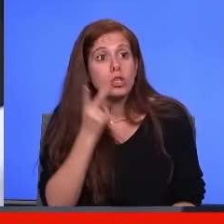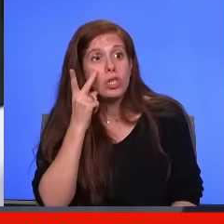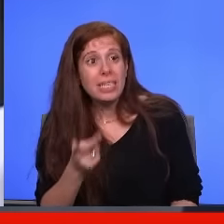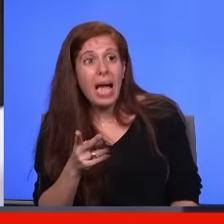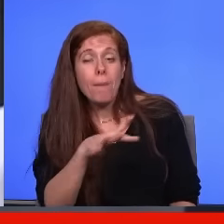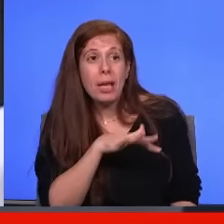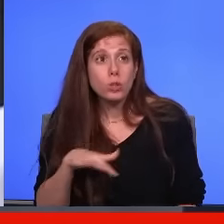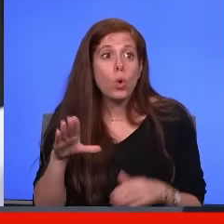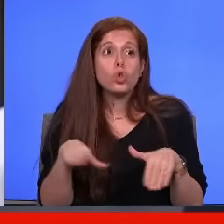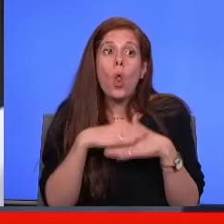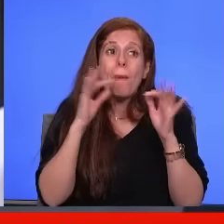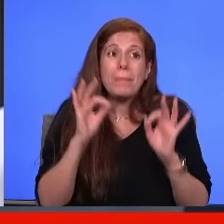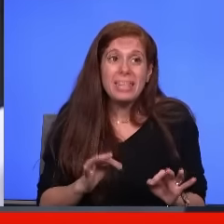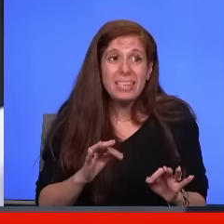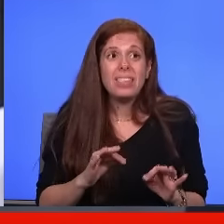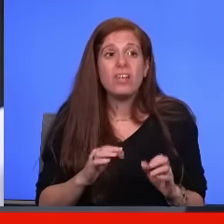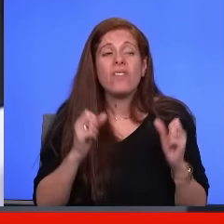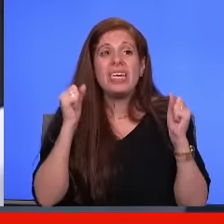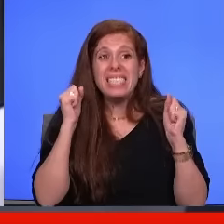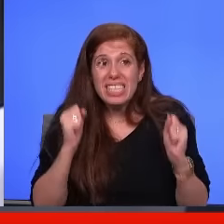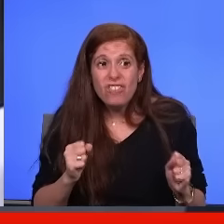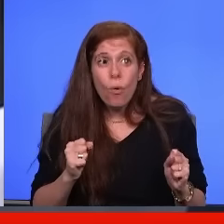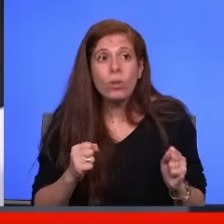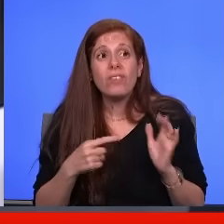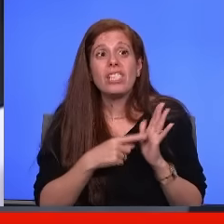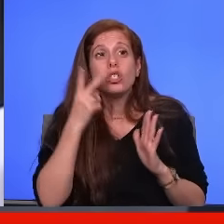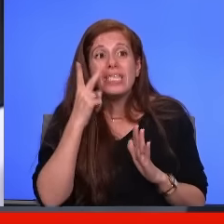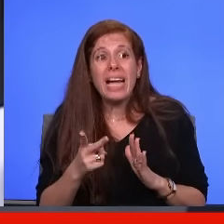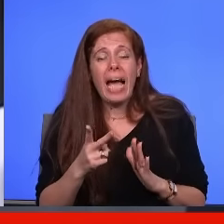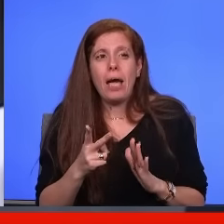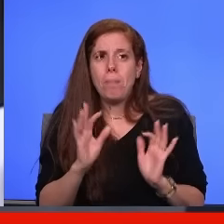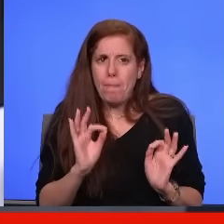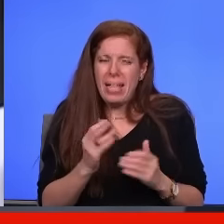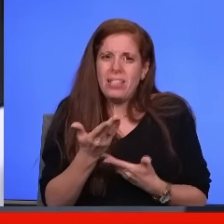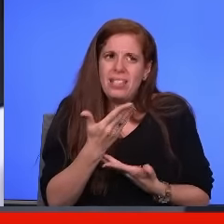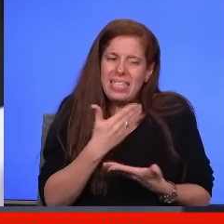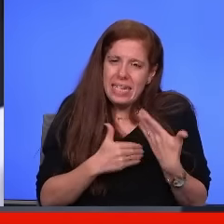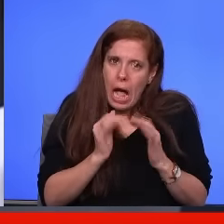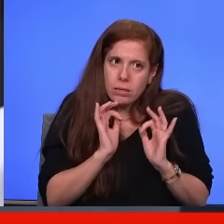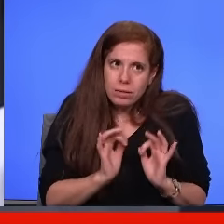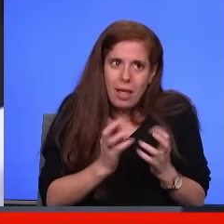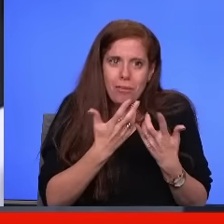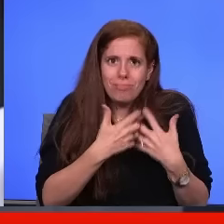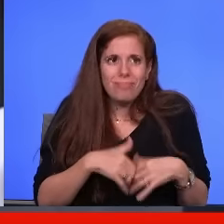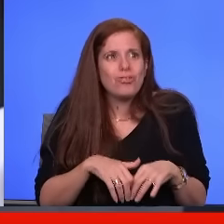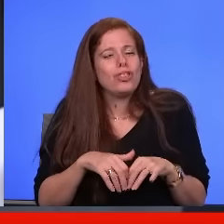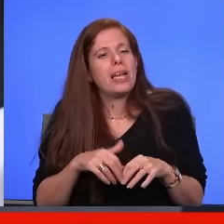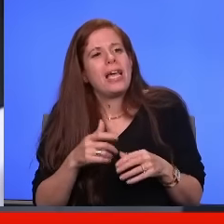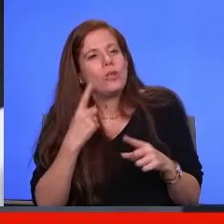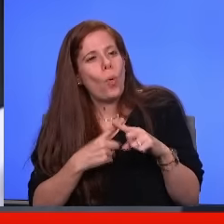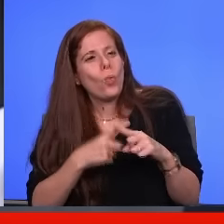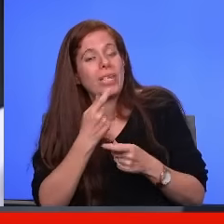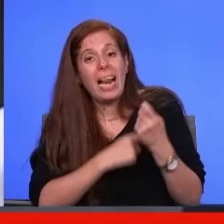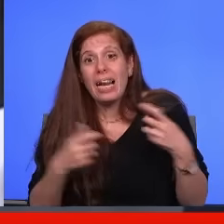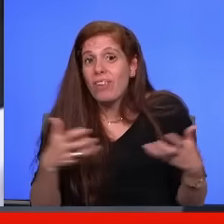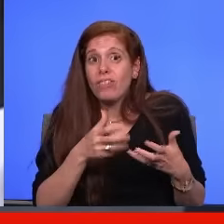to see true peace, to see not true stability, and to see real integration that delivers economic and social benefits for all